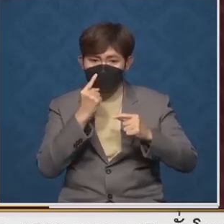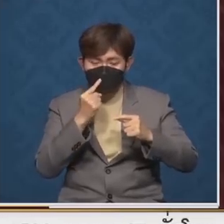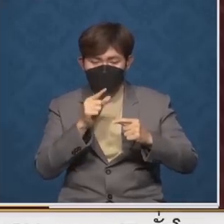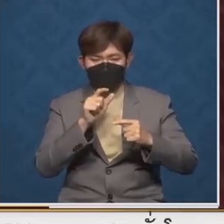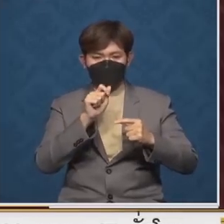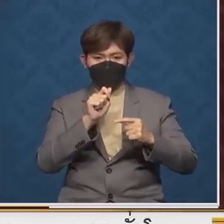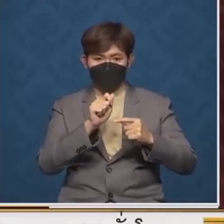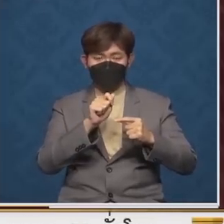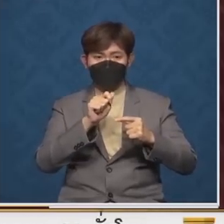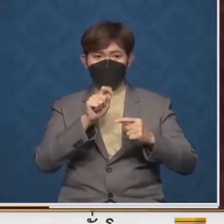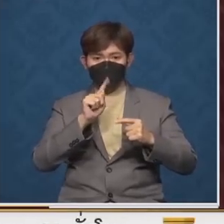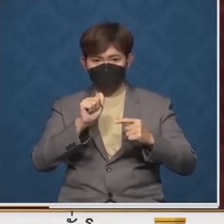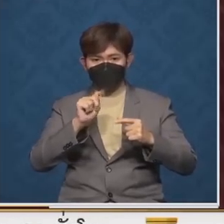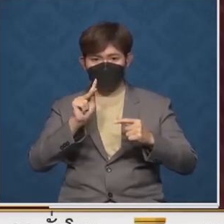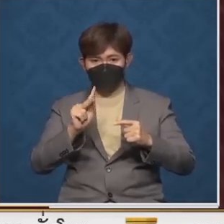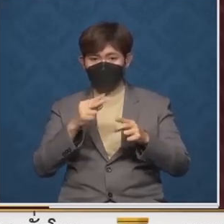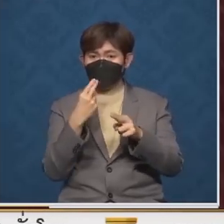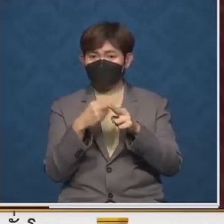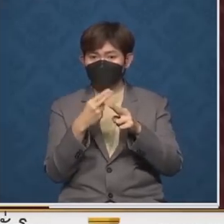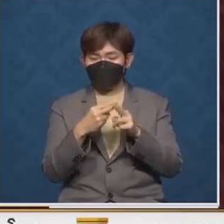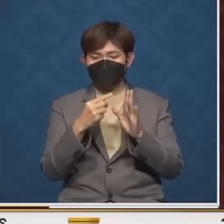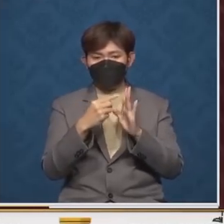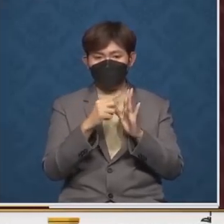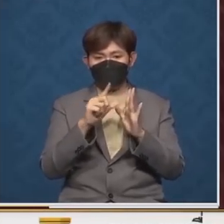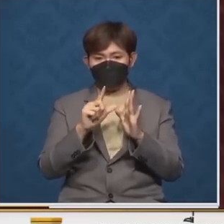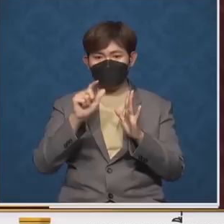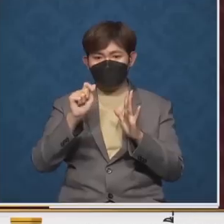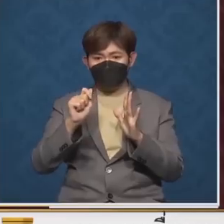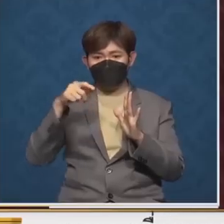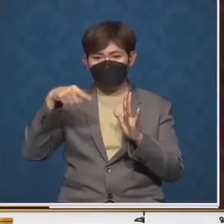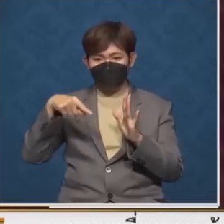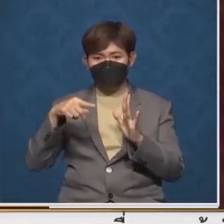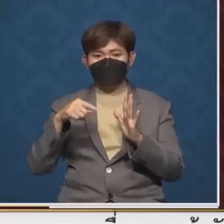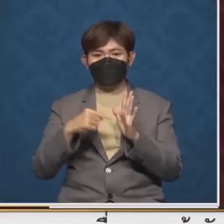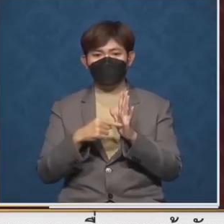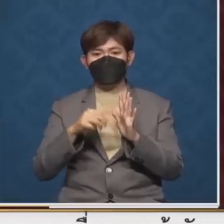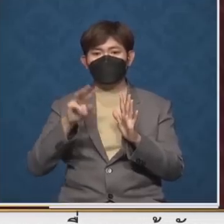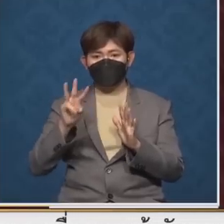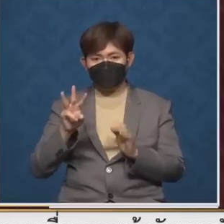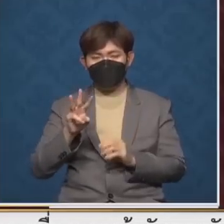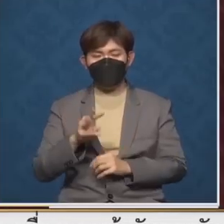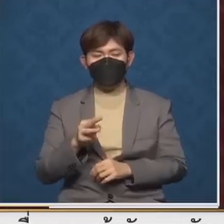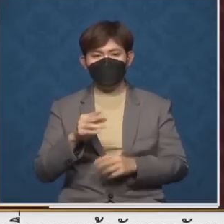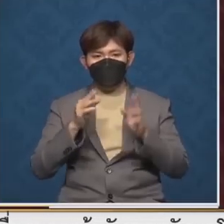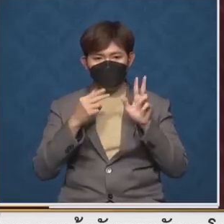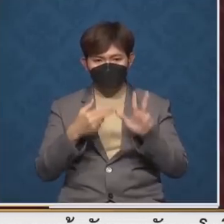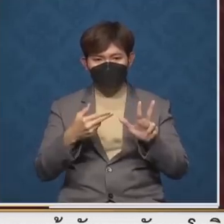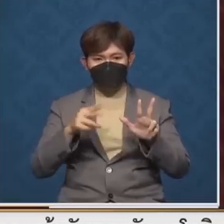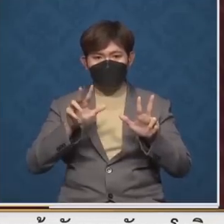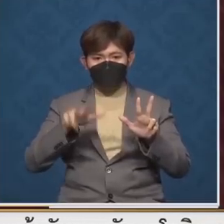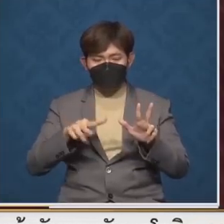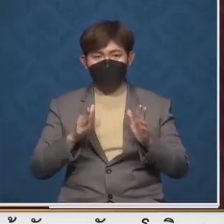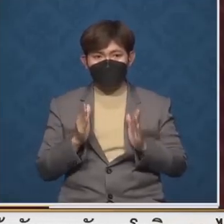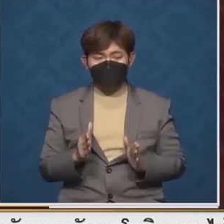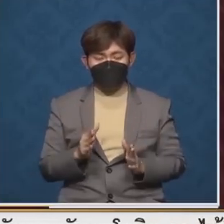ปูอะไรเนี่ยครับสามหมื่นสามพัคนับพบว่านะครับมีฟังกวศพษษาไยดีๆนะ